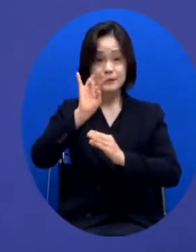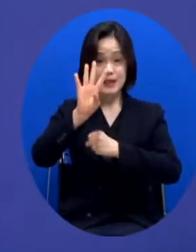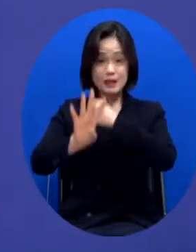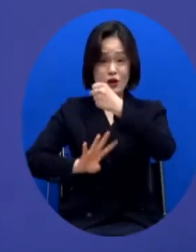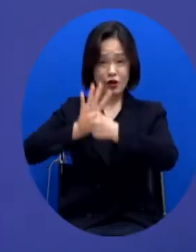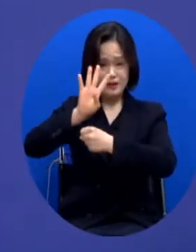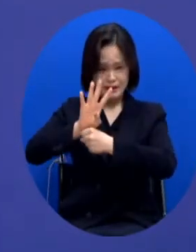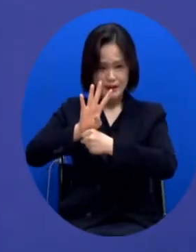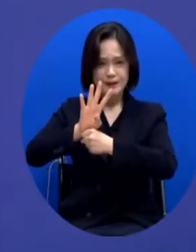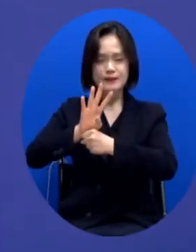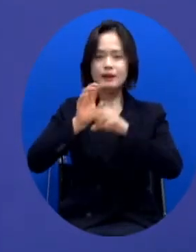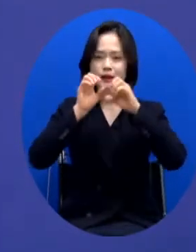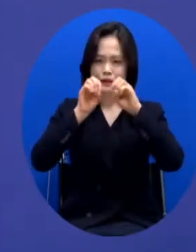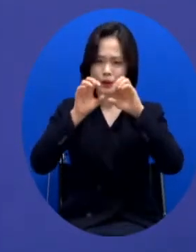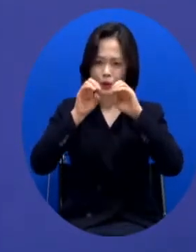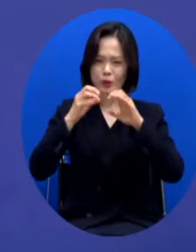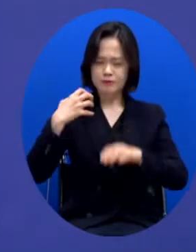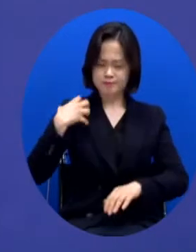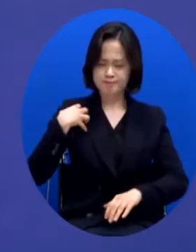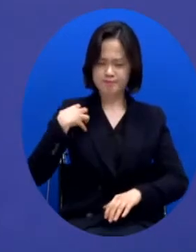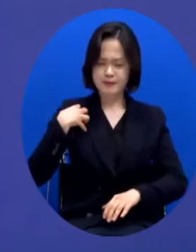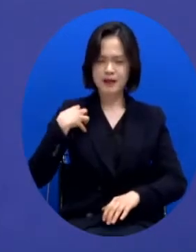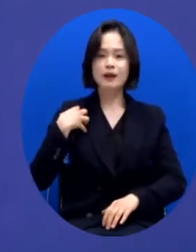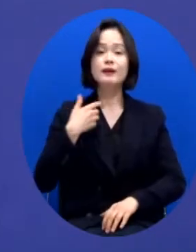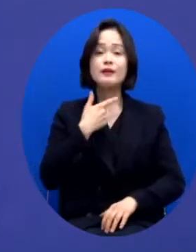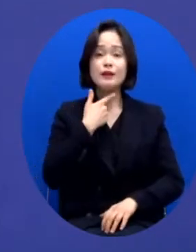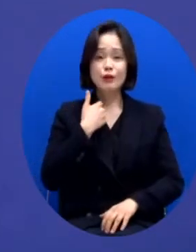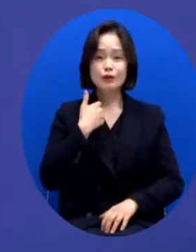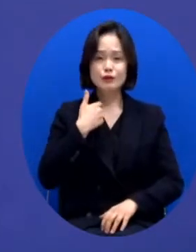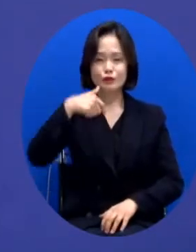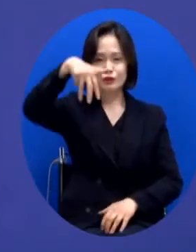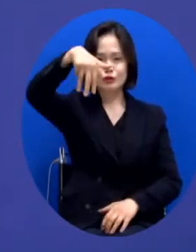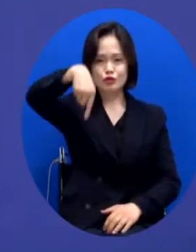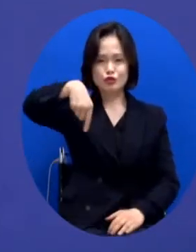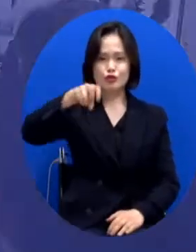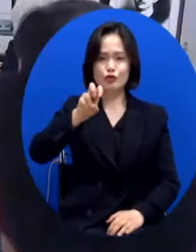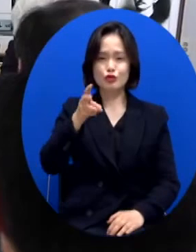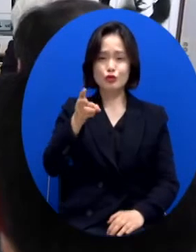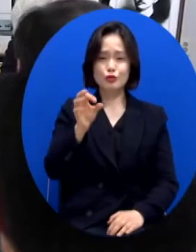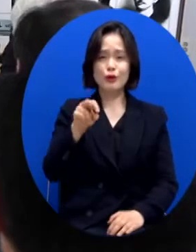복음을 전한 고추 명 순 전도사 를 기념한 문집 이 발간되었습니다